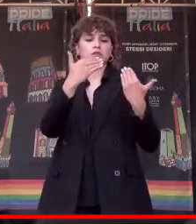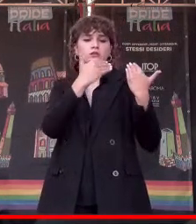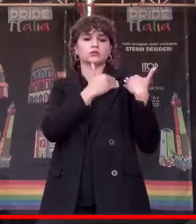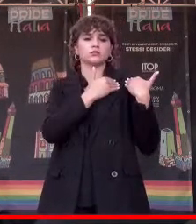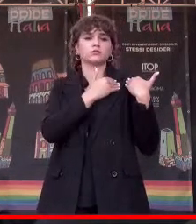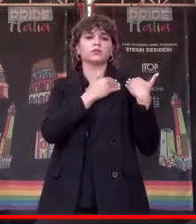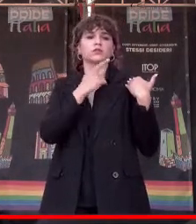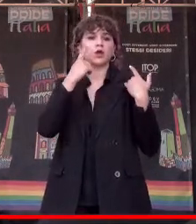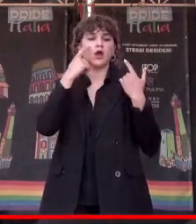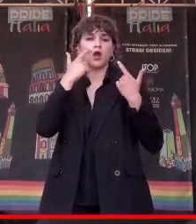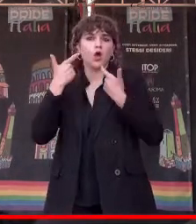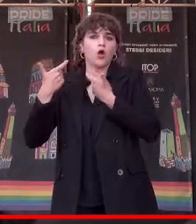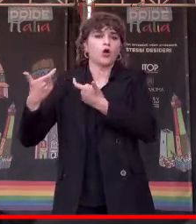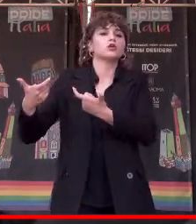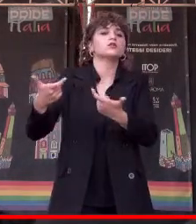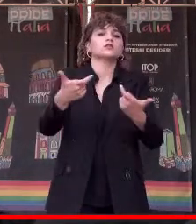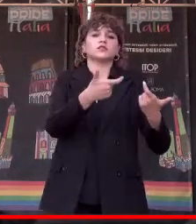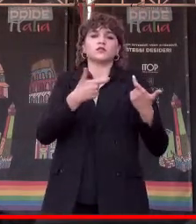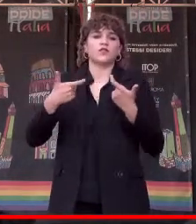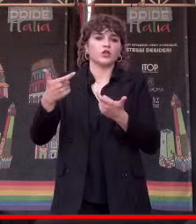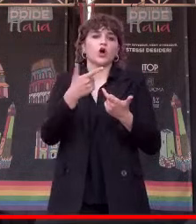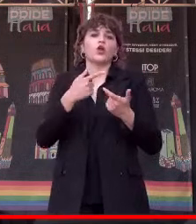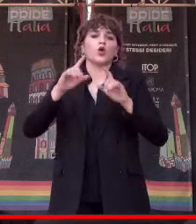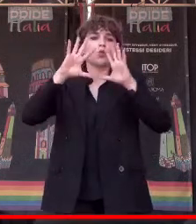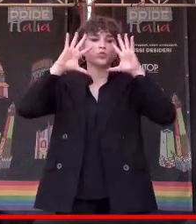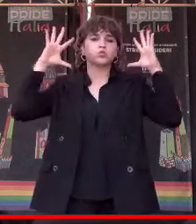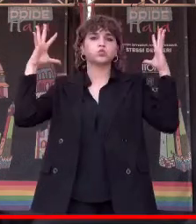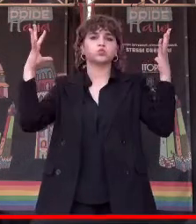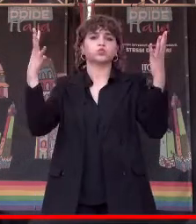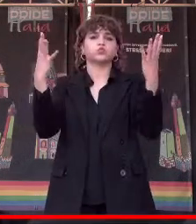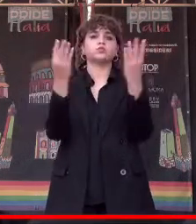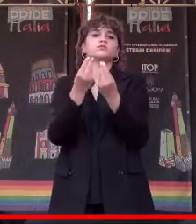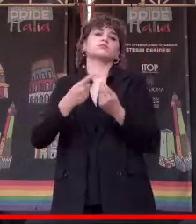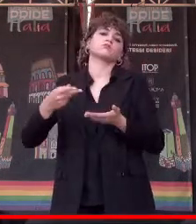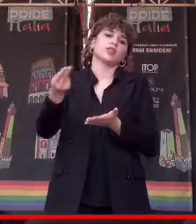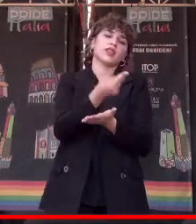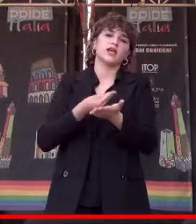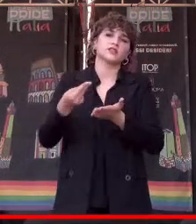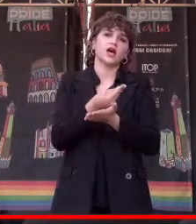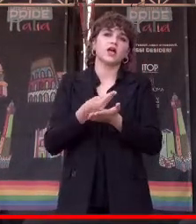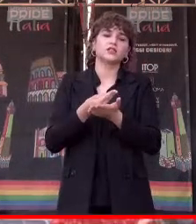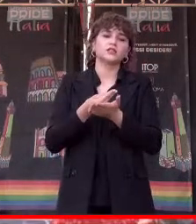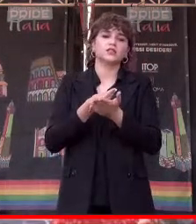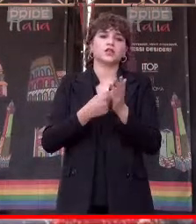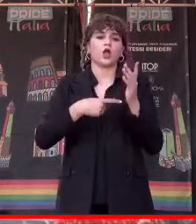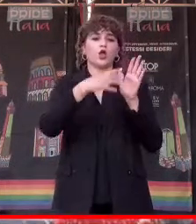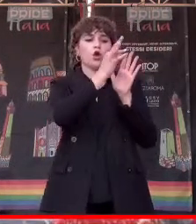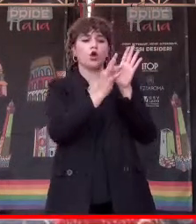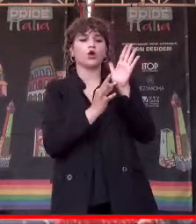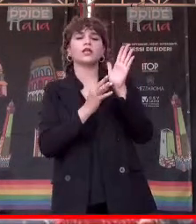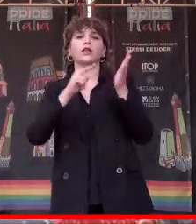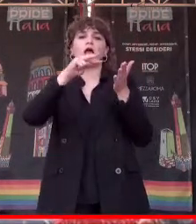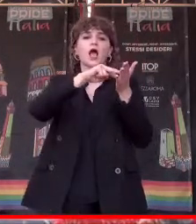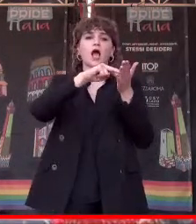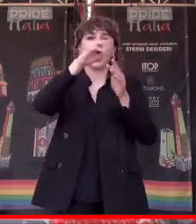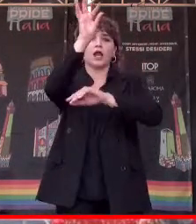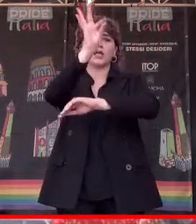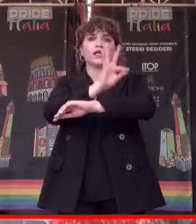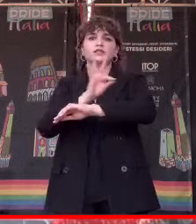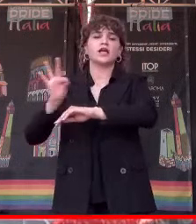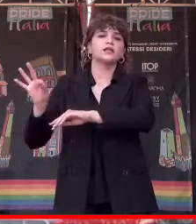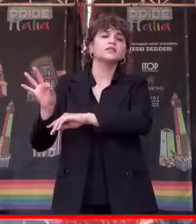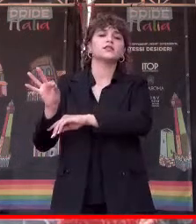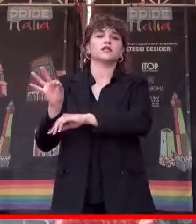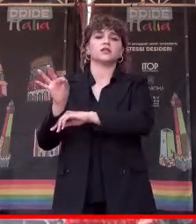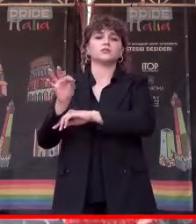e universal design, io mi mondiale dell'ordine degli architetti della provincia di Roma, quindi loro sono partner